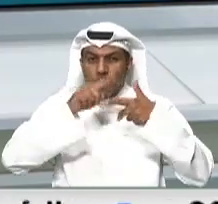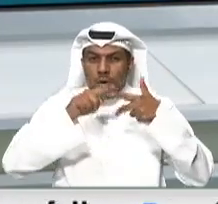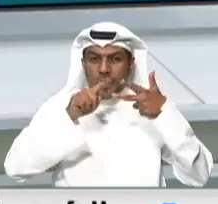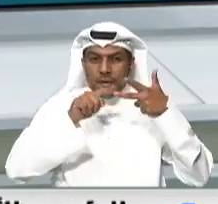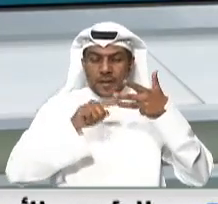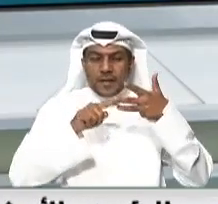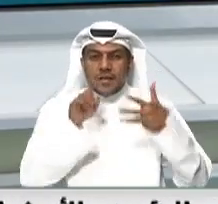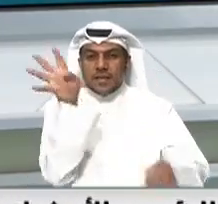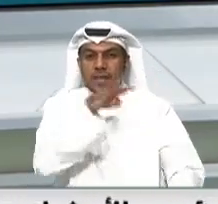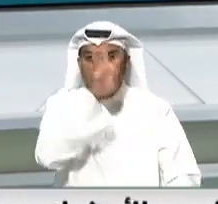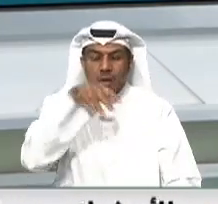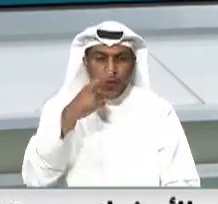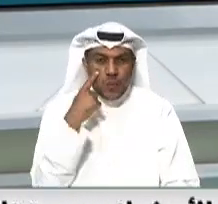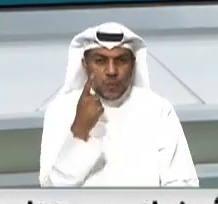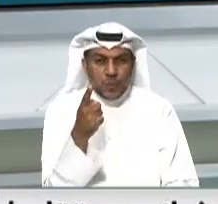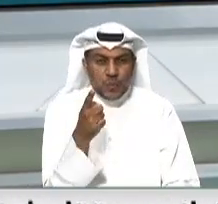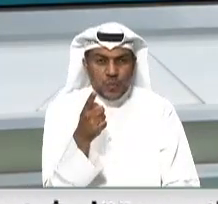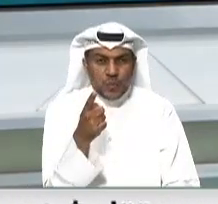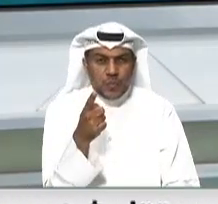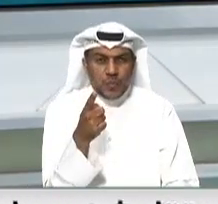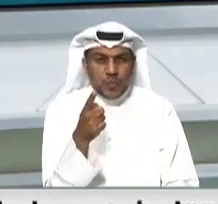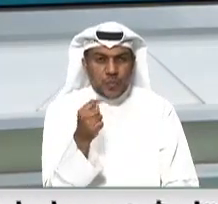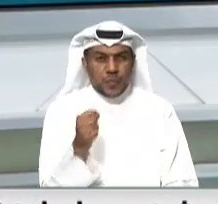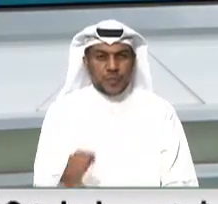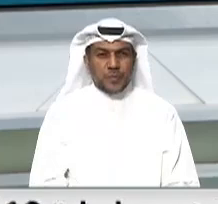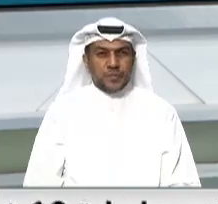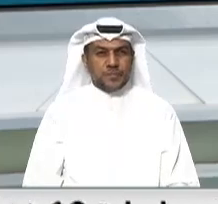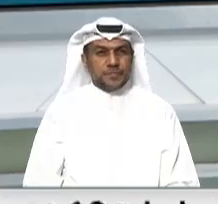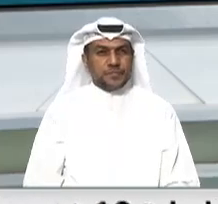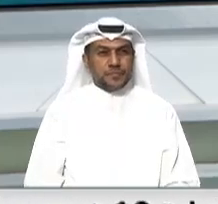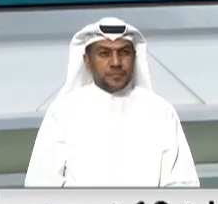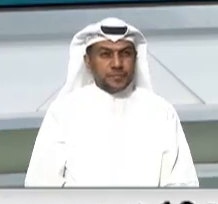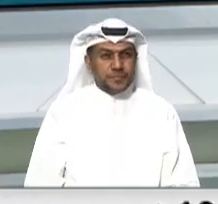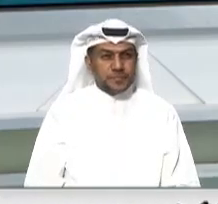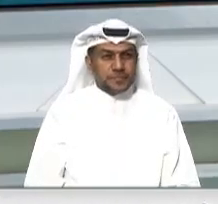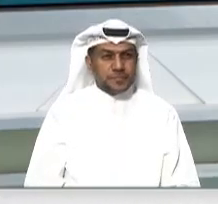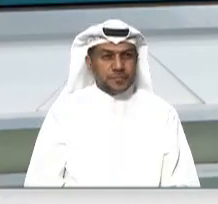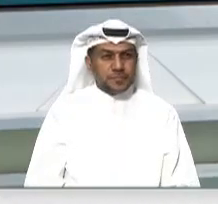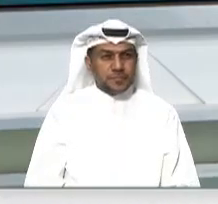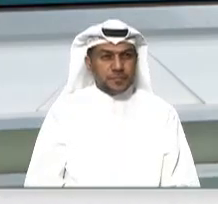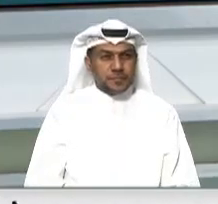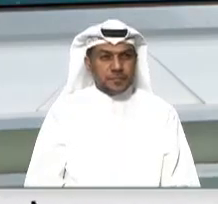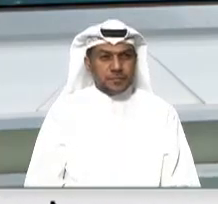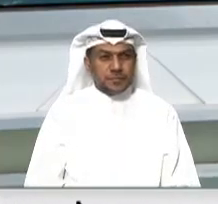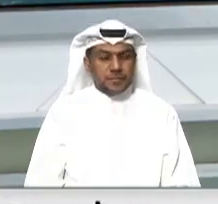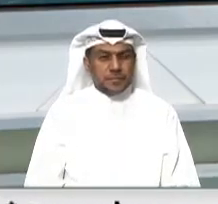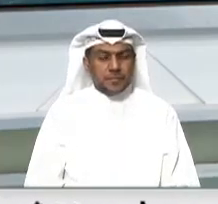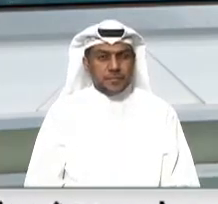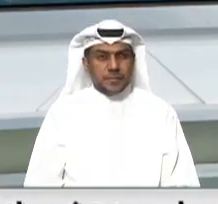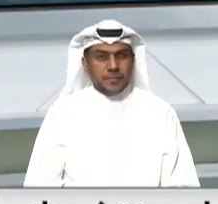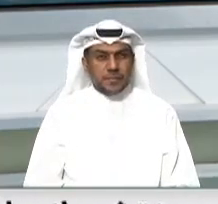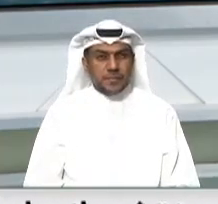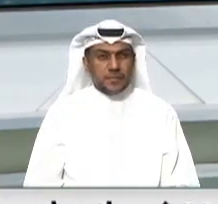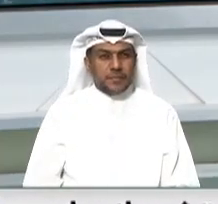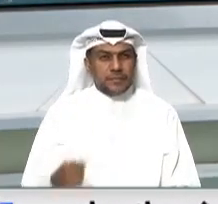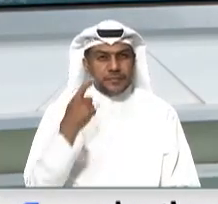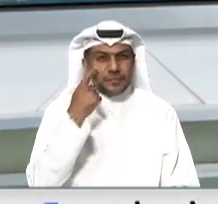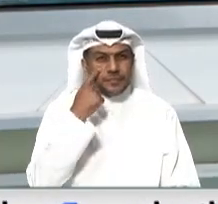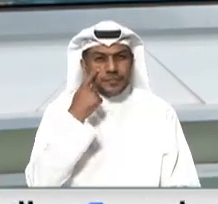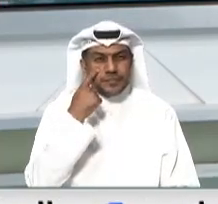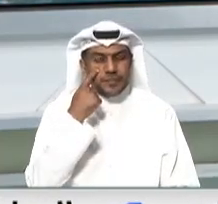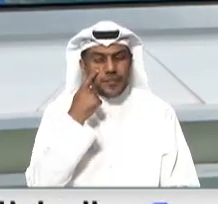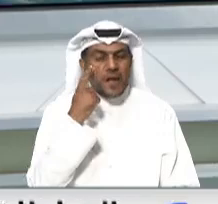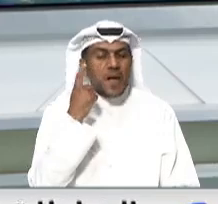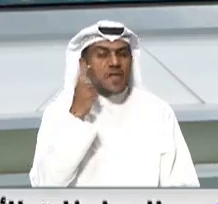سته وثلاثين دقيقه صباحا والجزر الثاني الساعه عشر وسبعه وخمسين دقيقه مساء المواقيت باذن الله